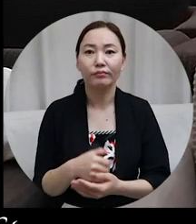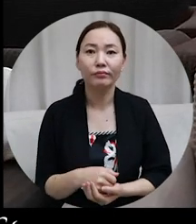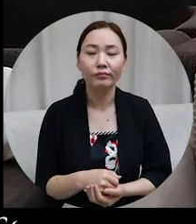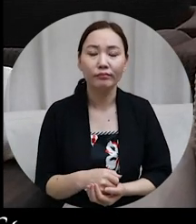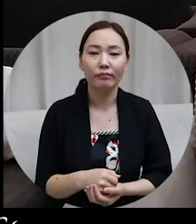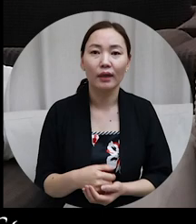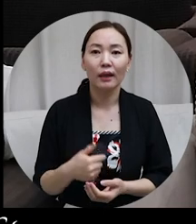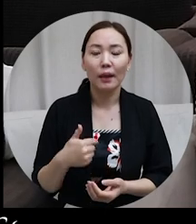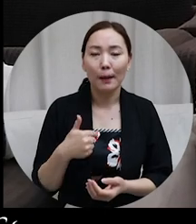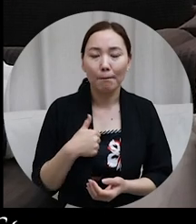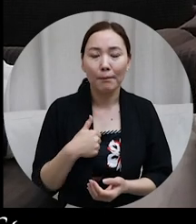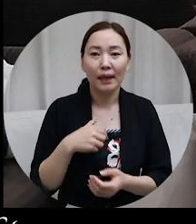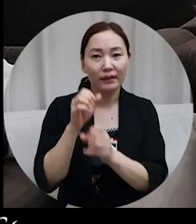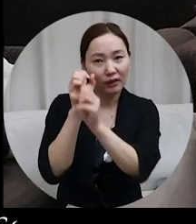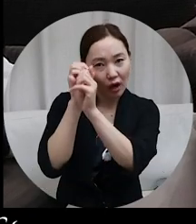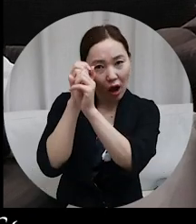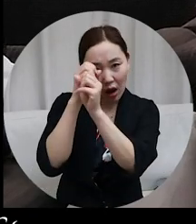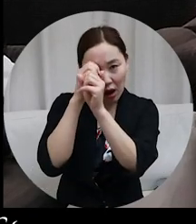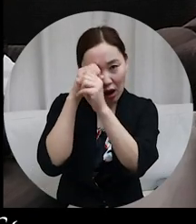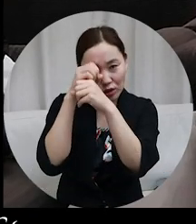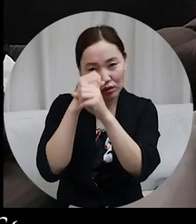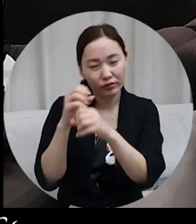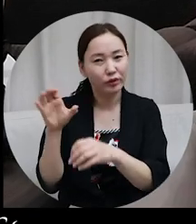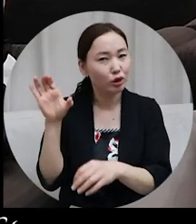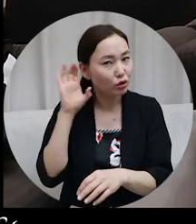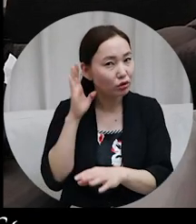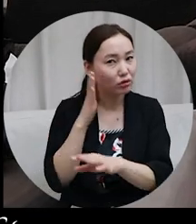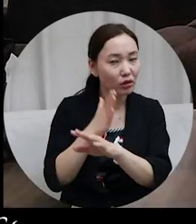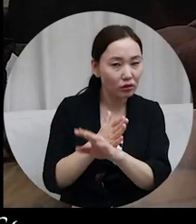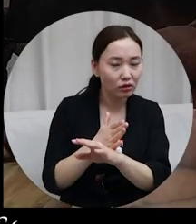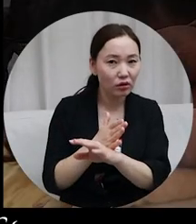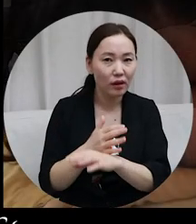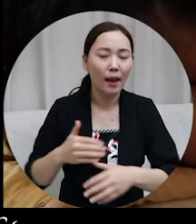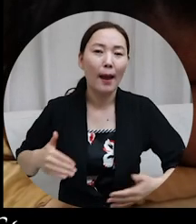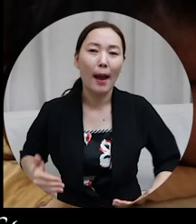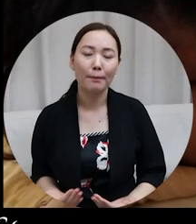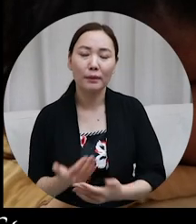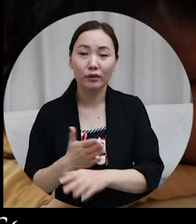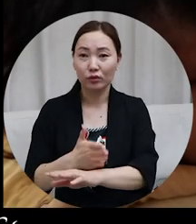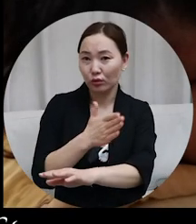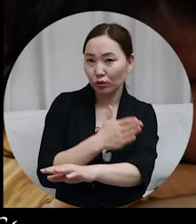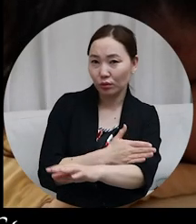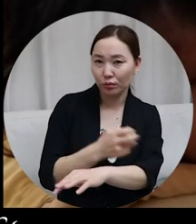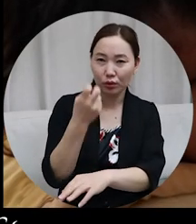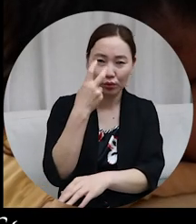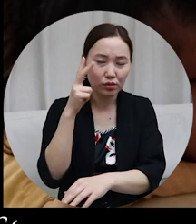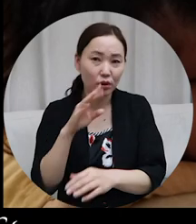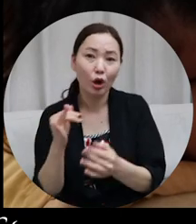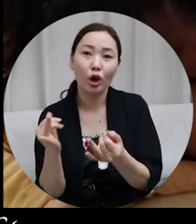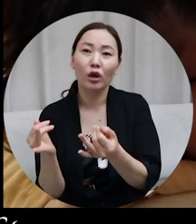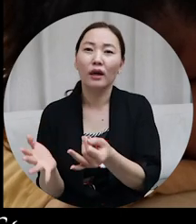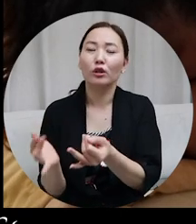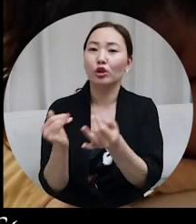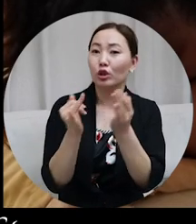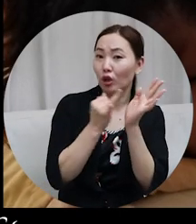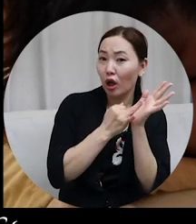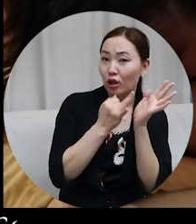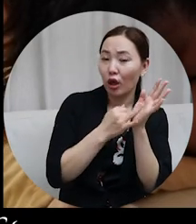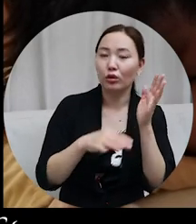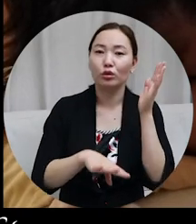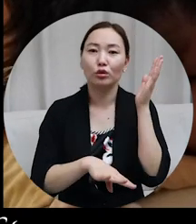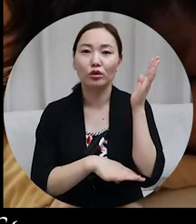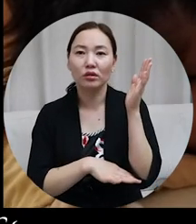Тэгээд яг тэр хариуг сонсоод би нэг заста амьдралтаа байгаагүйгээр нэг 7 хоног хэртээ хямарч байсан юм аа. Ер нь тэгж удаан